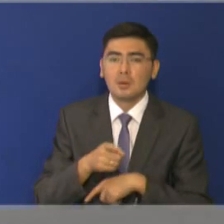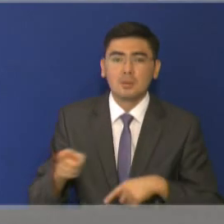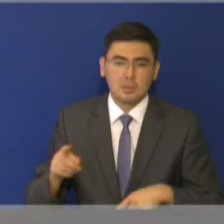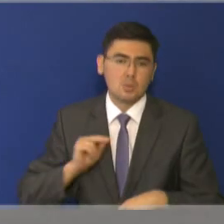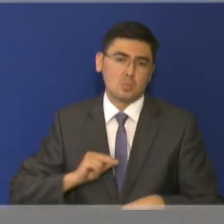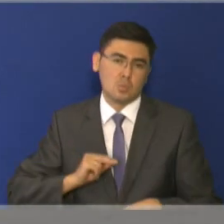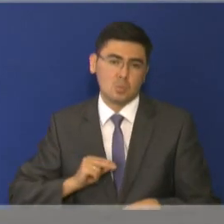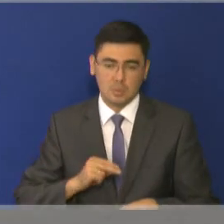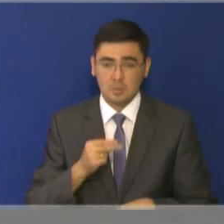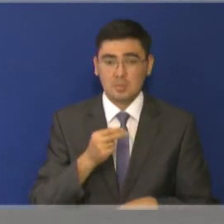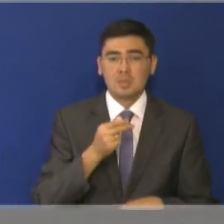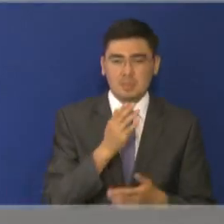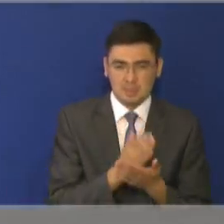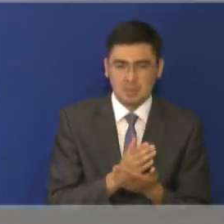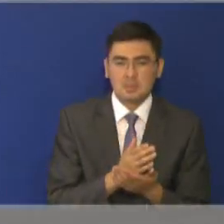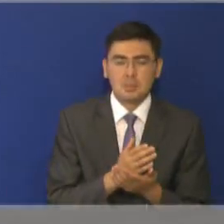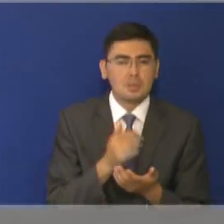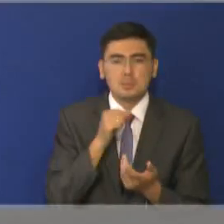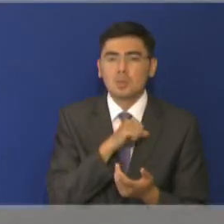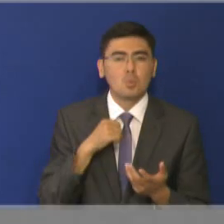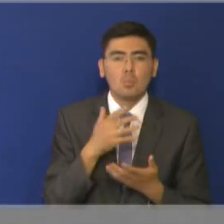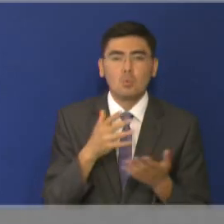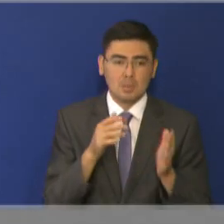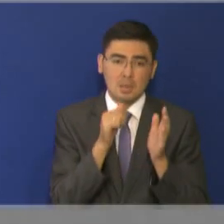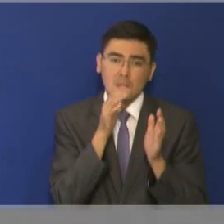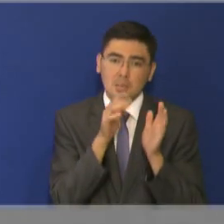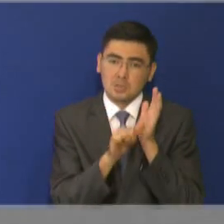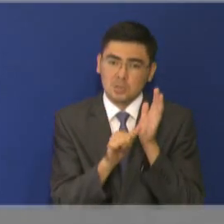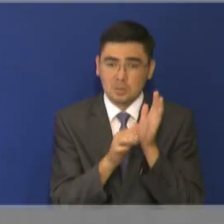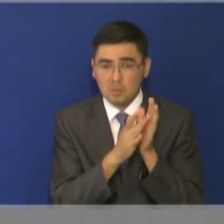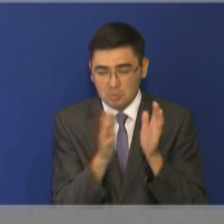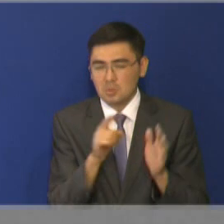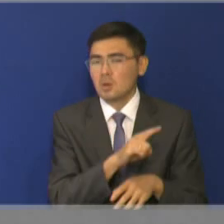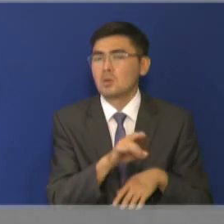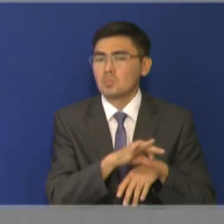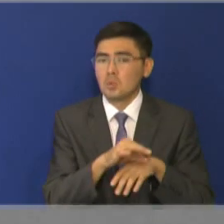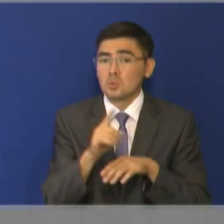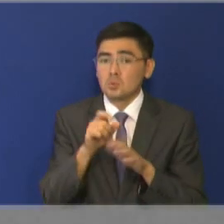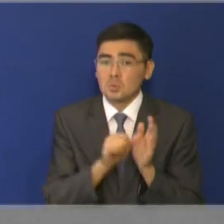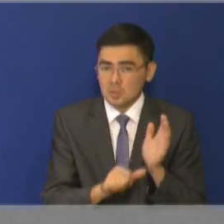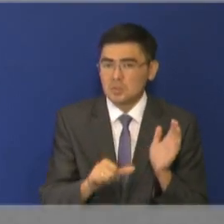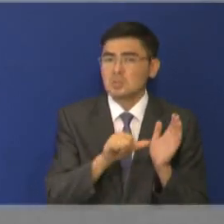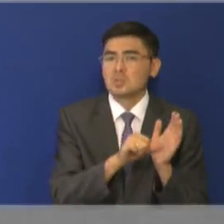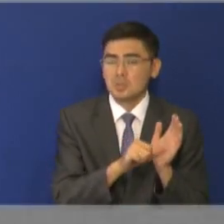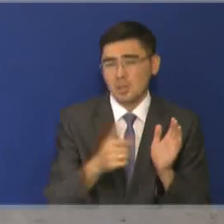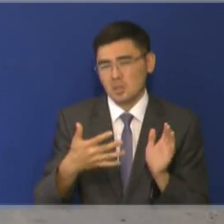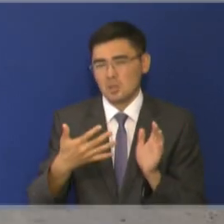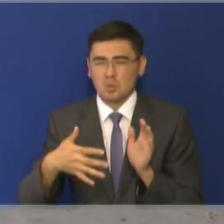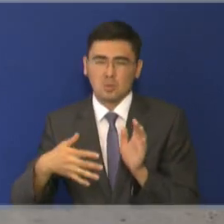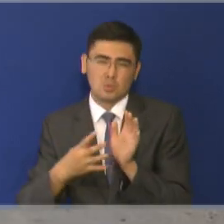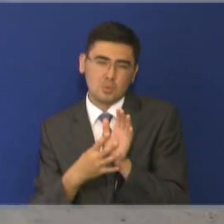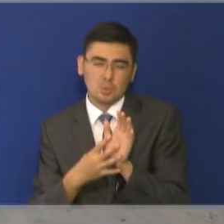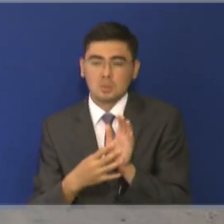53%-дан жоғары. Жас мөлшерімен есептегенде ең көп ауырған адамдар 60 жастан асқандар 166 адам. Одан кейін 50-59